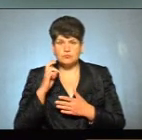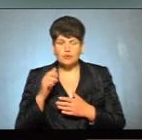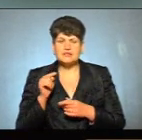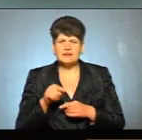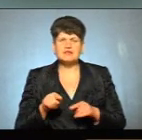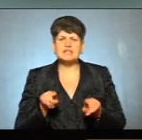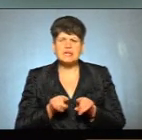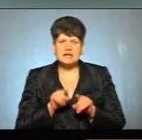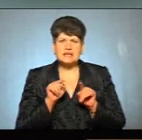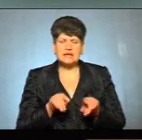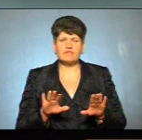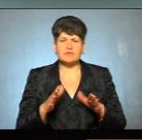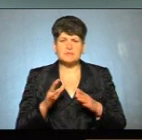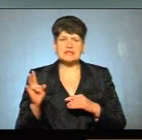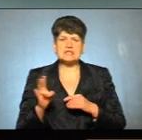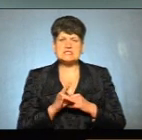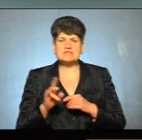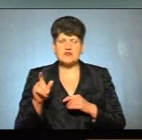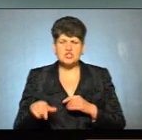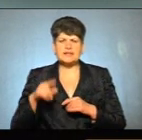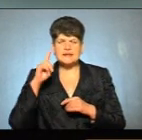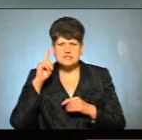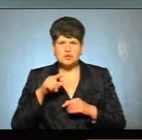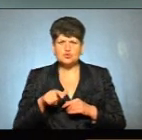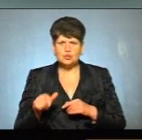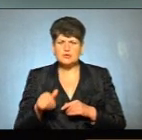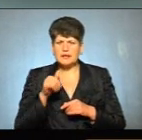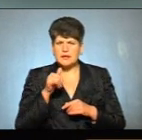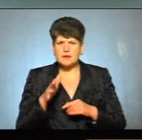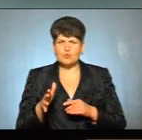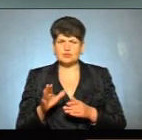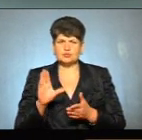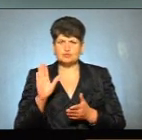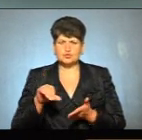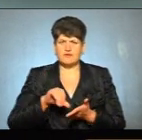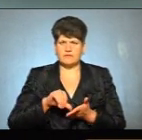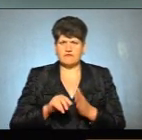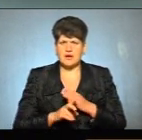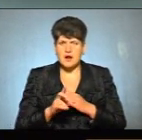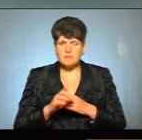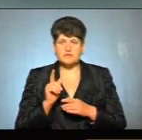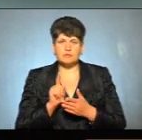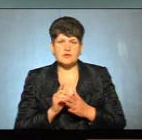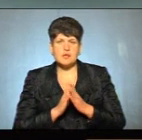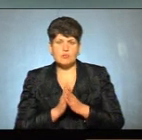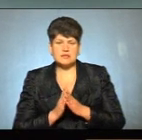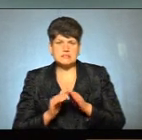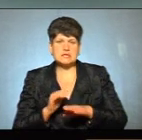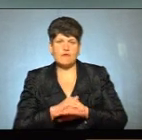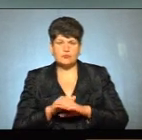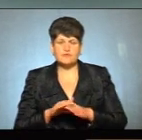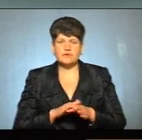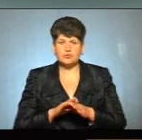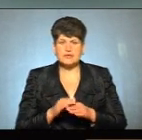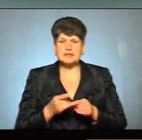таких випадках священники знають, що люди не можуть знаходитись в храмі, вони повинні молитися на вулиці з дотриманням